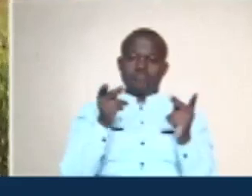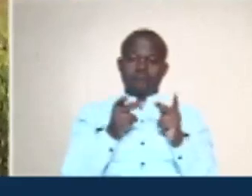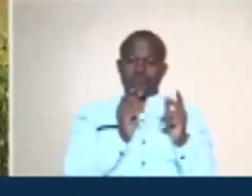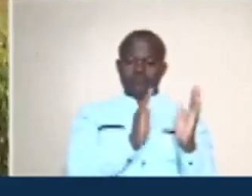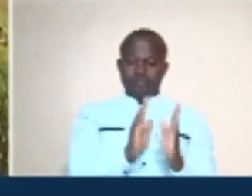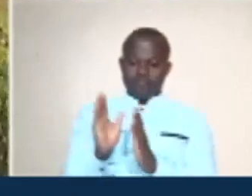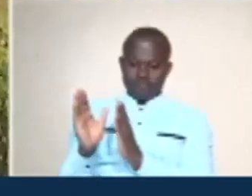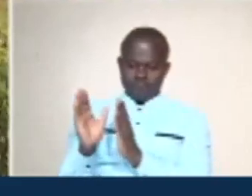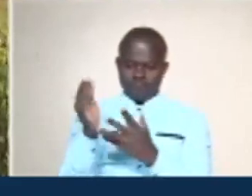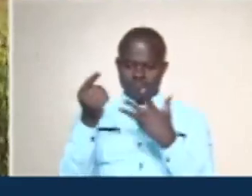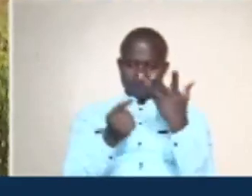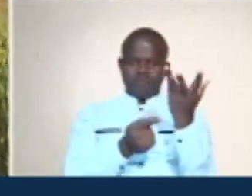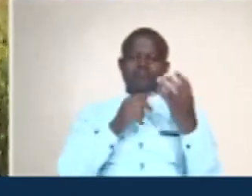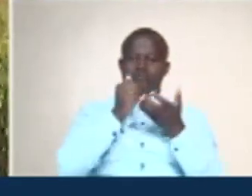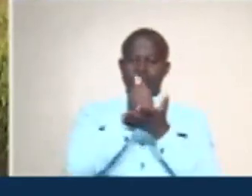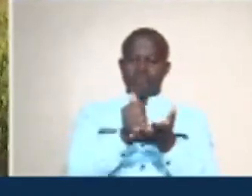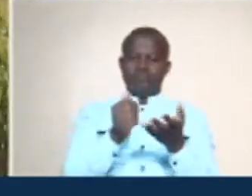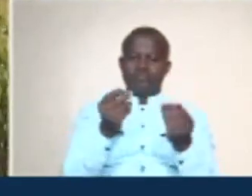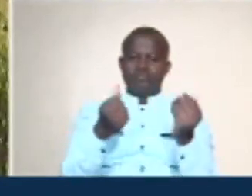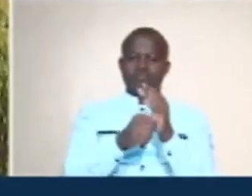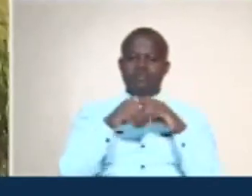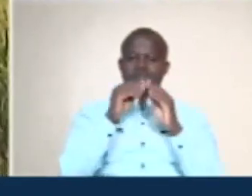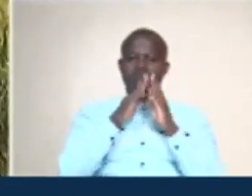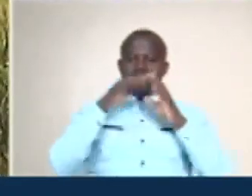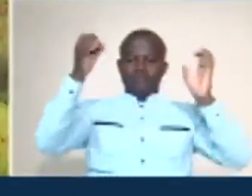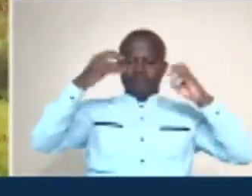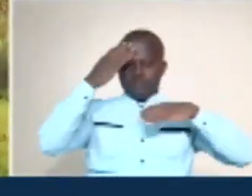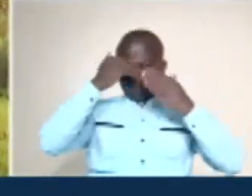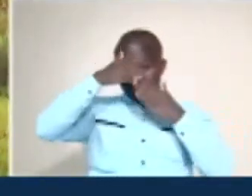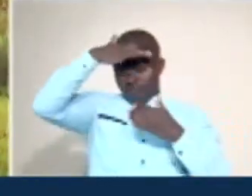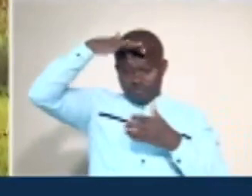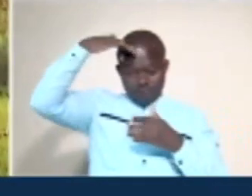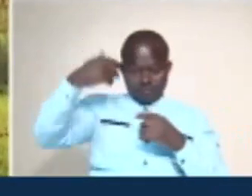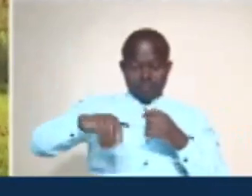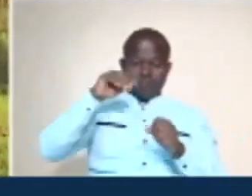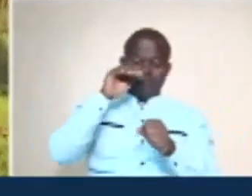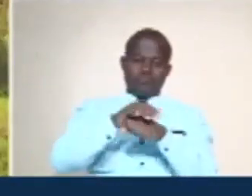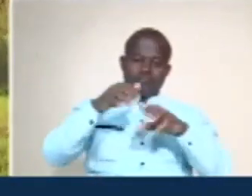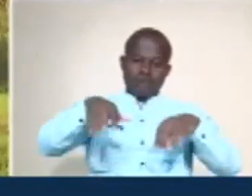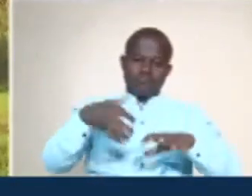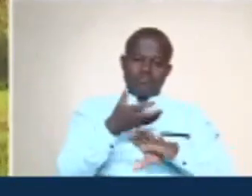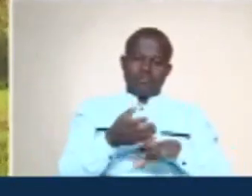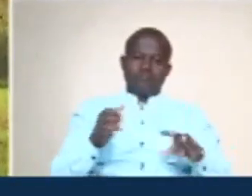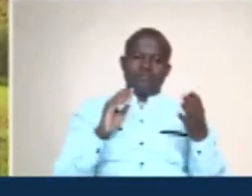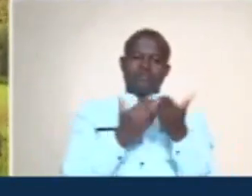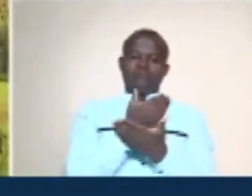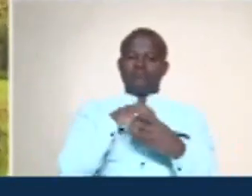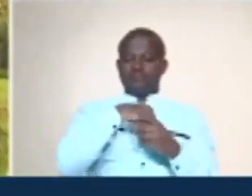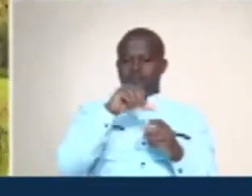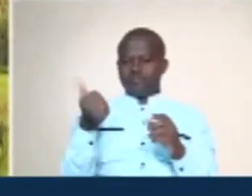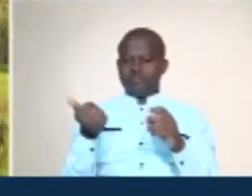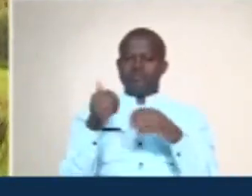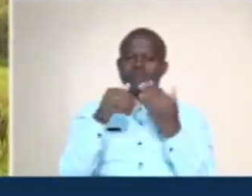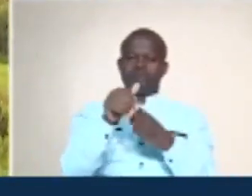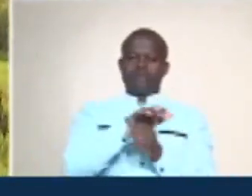itunganyirizwa iki ngo ni igisubizo ku batuye mu mujyi wa Kigali kuko bagorwa cyane no guhora bacukura ubwiherero bushya igihe ubundi bwuzuye mu